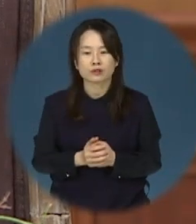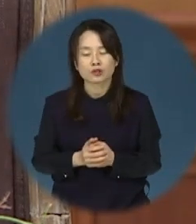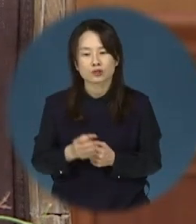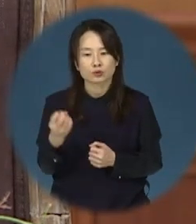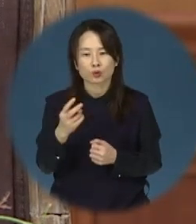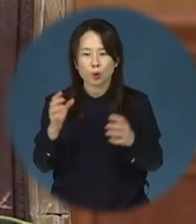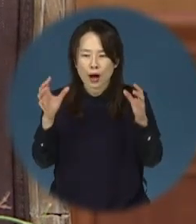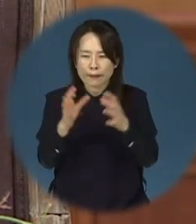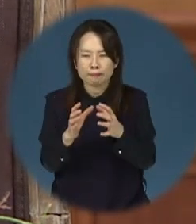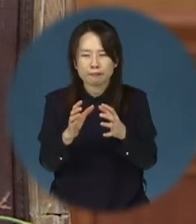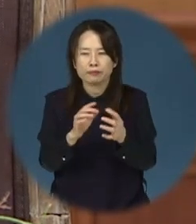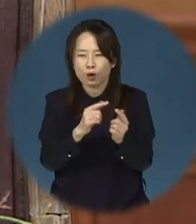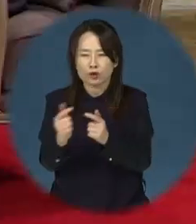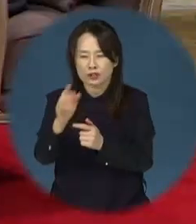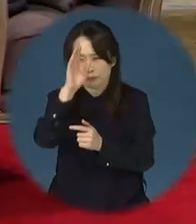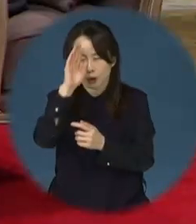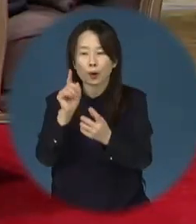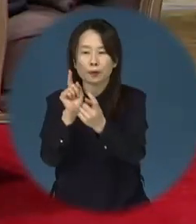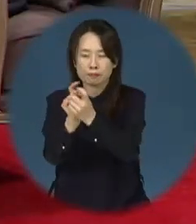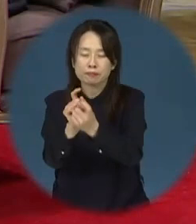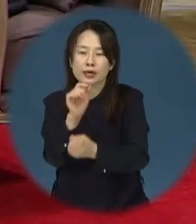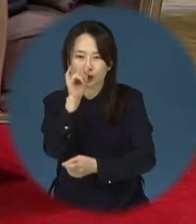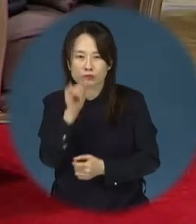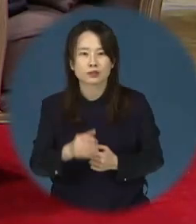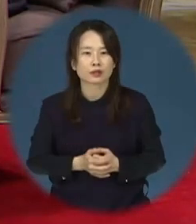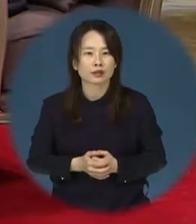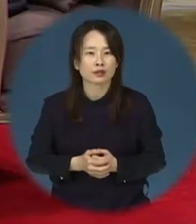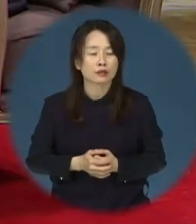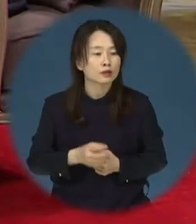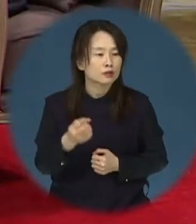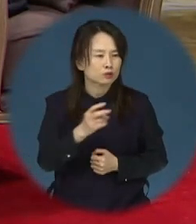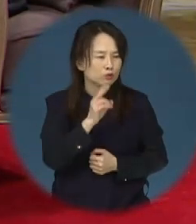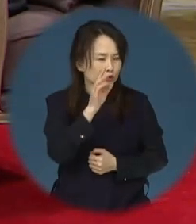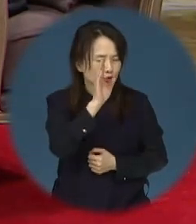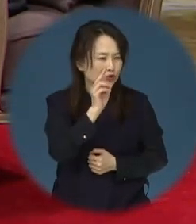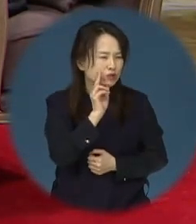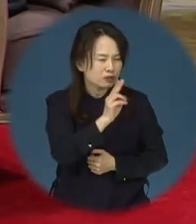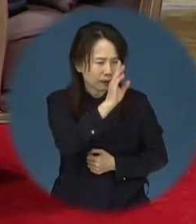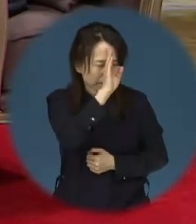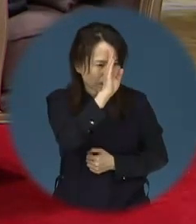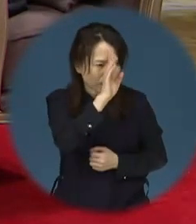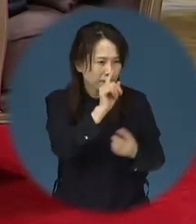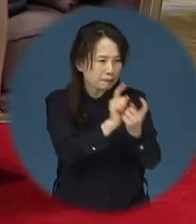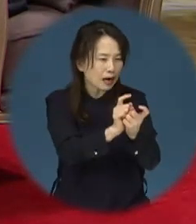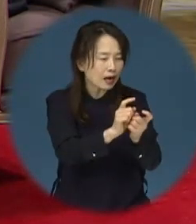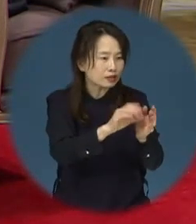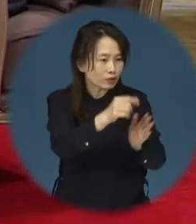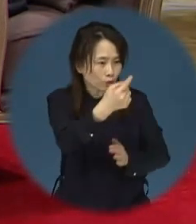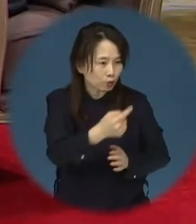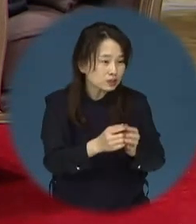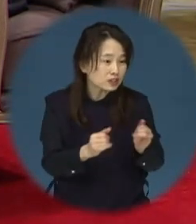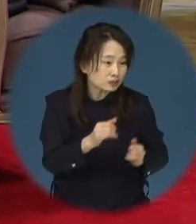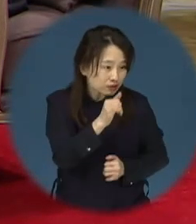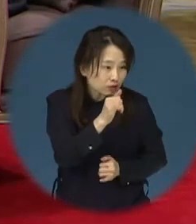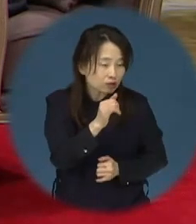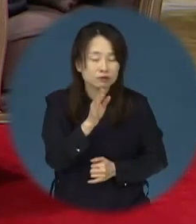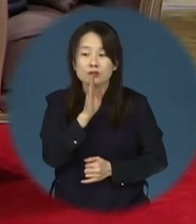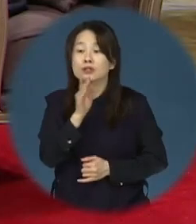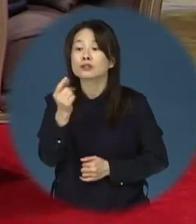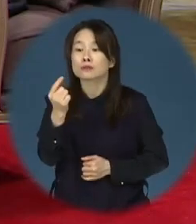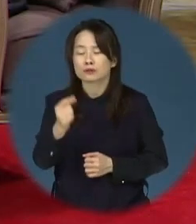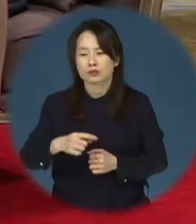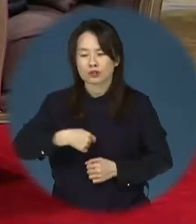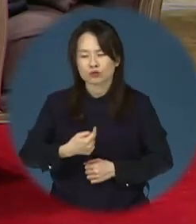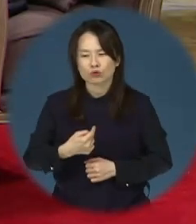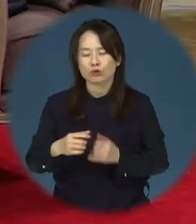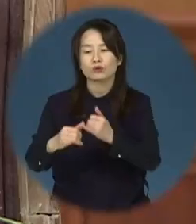합병증이 빨리 생길 수 있는 것도 맞고 또 많이 악화된 상태에서 오니까 예, 그럴 수도 있고 오래 걸리고 스스로 자살하려고 그러는 좀